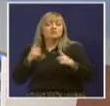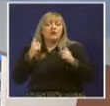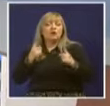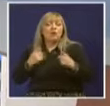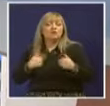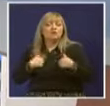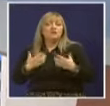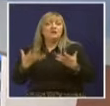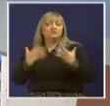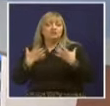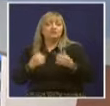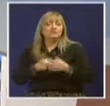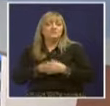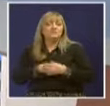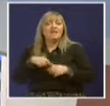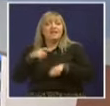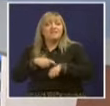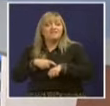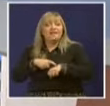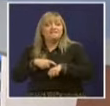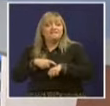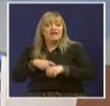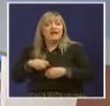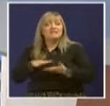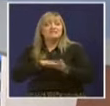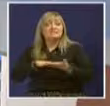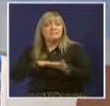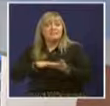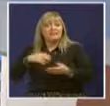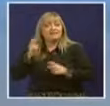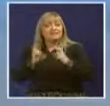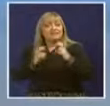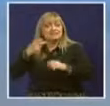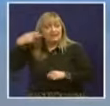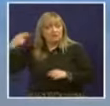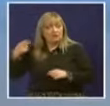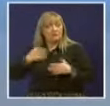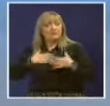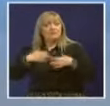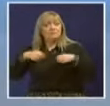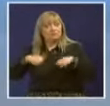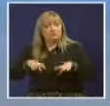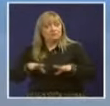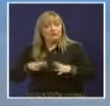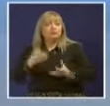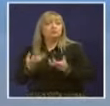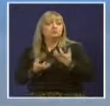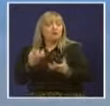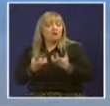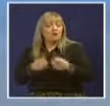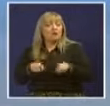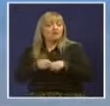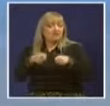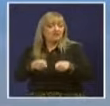от четирите завода в страната, които имат разрешението и позволението да горят такива отпадъци.